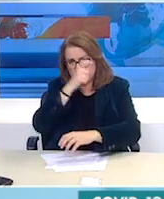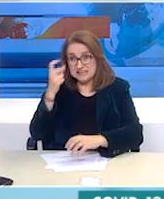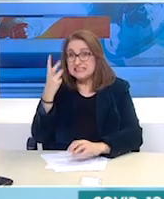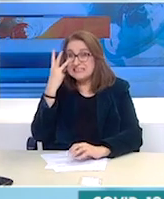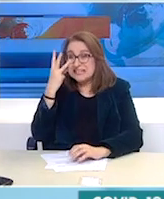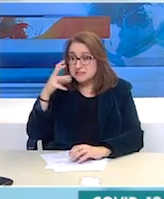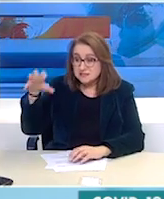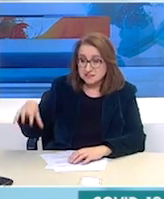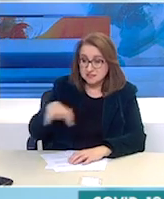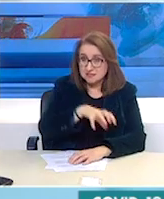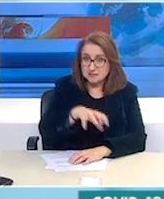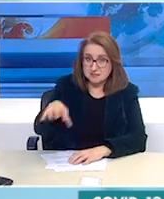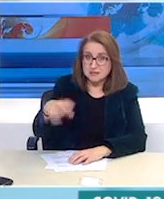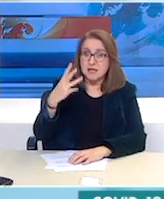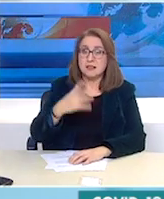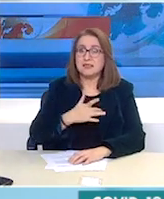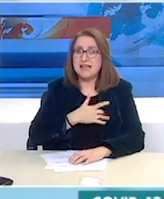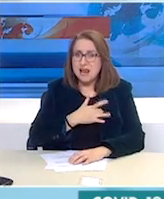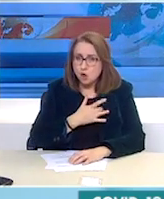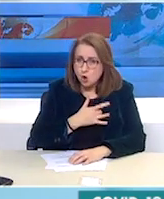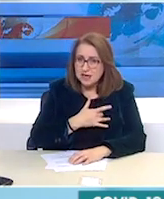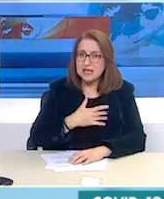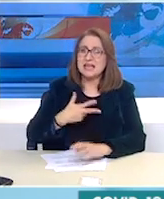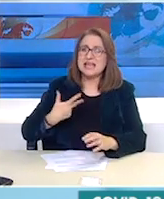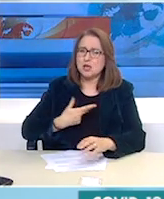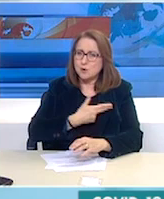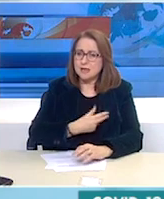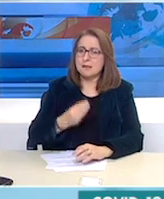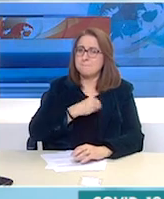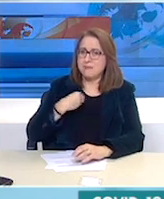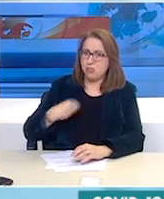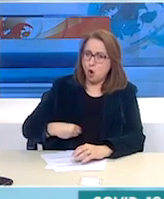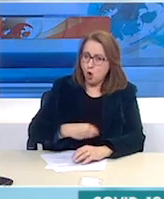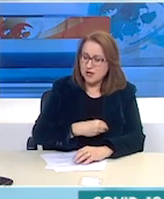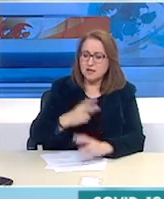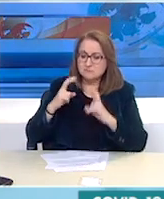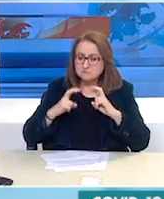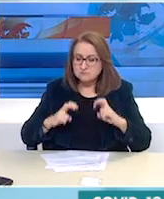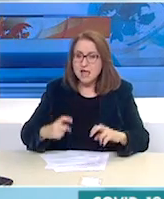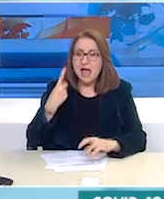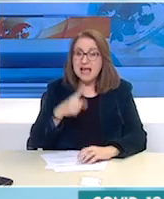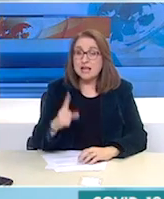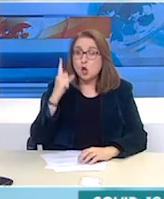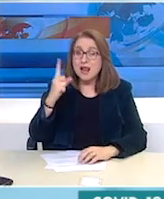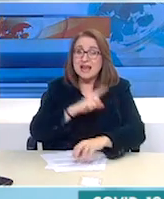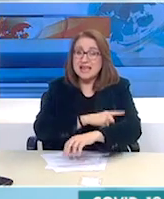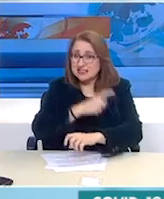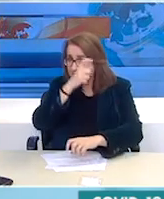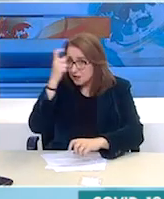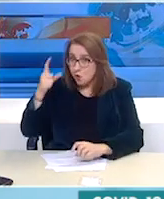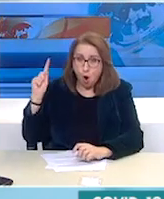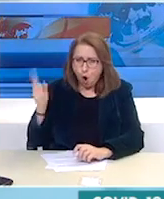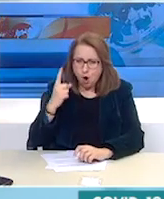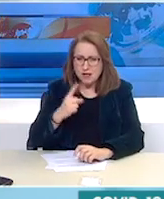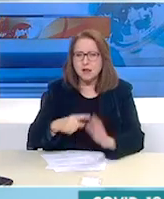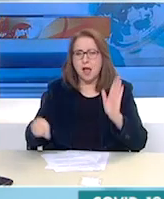και στην καρδιολογική και στη χειρουργική και στην παθολογική και τα 101 δείγματα είναι αρνητικά. Το λέω αυτό γιατί πολλές φορές το να εικάζουμε ή